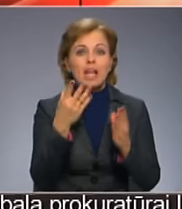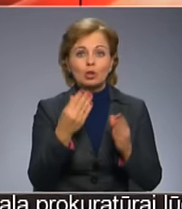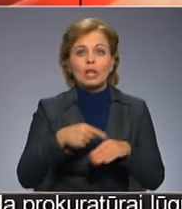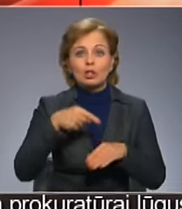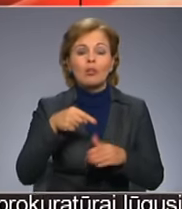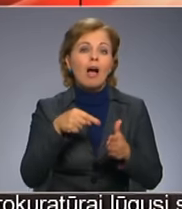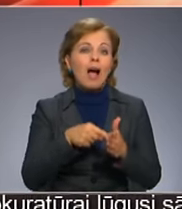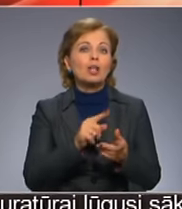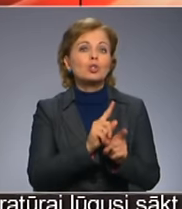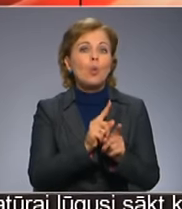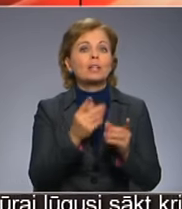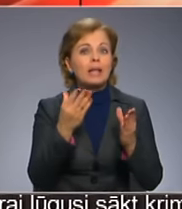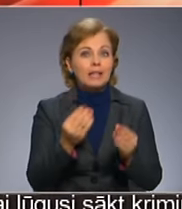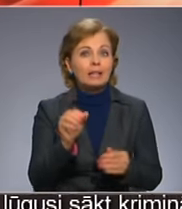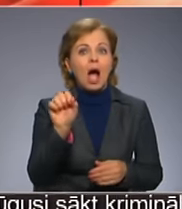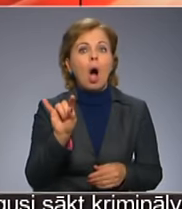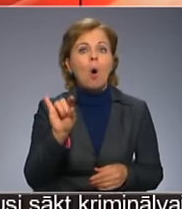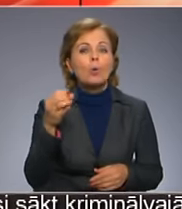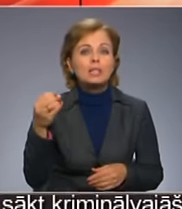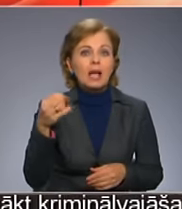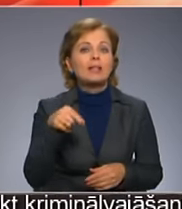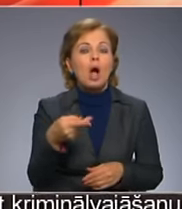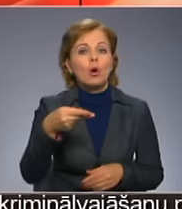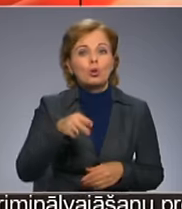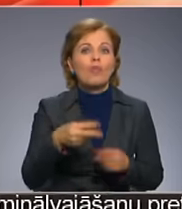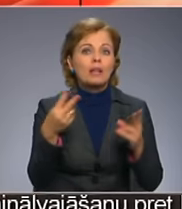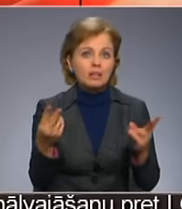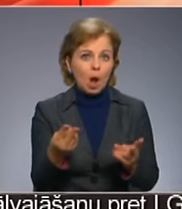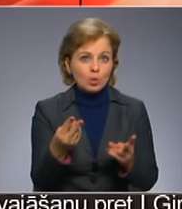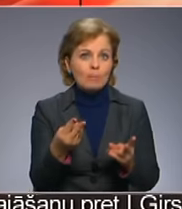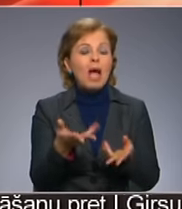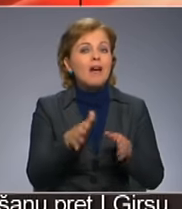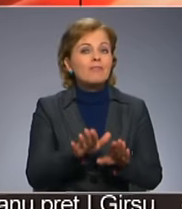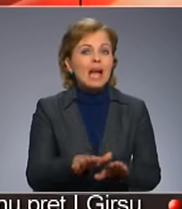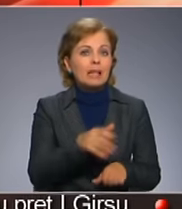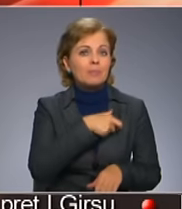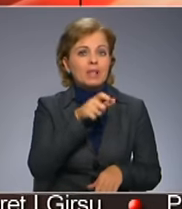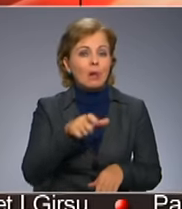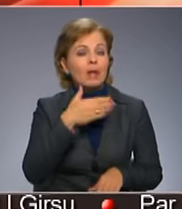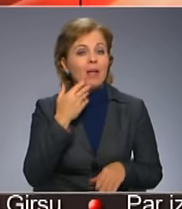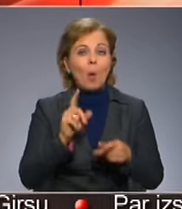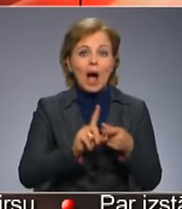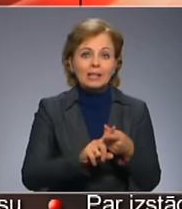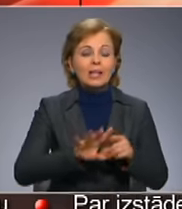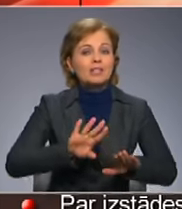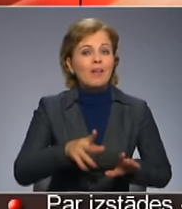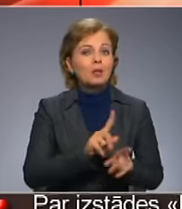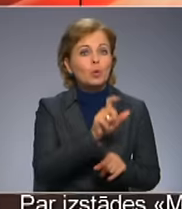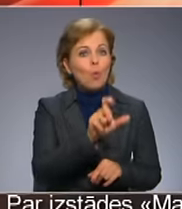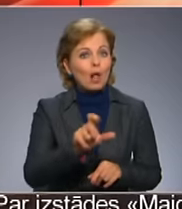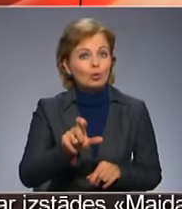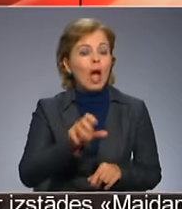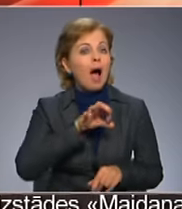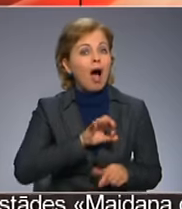skolotāja ikdiena. Audzē tā kļuva par tradīciju, un kaut arī no vietējiem deputātiem nav atkarīgs, vai skolotāja algu reforma beidzot